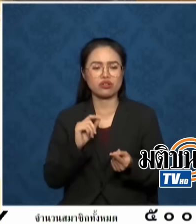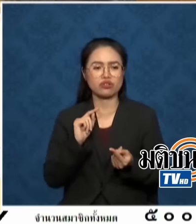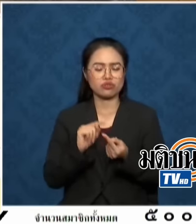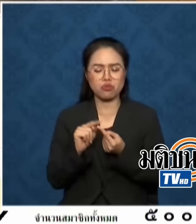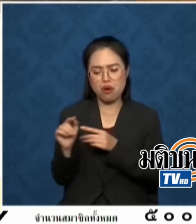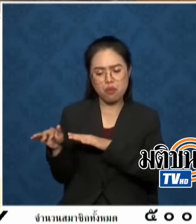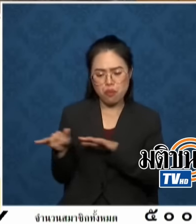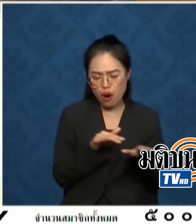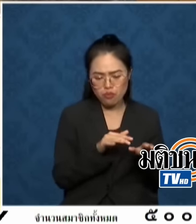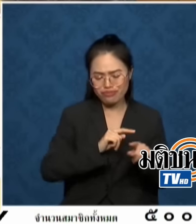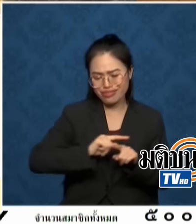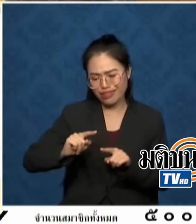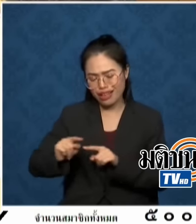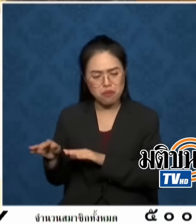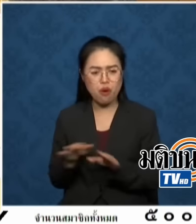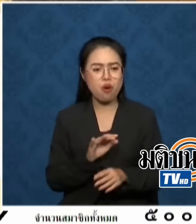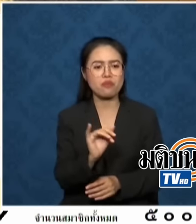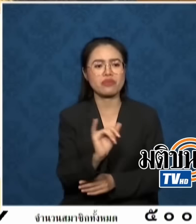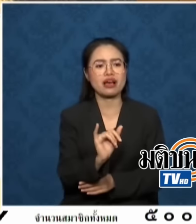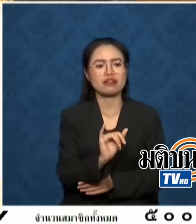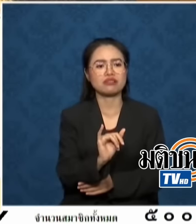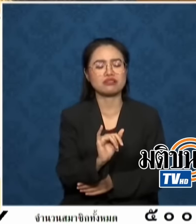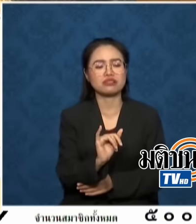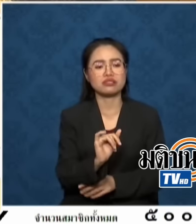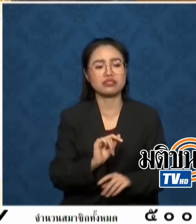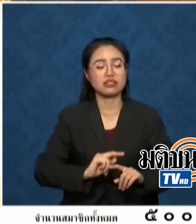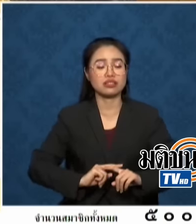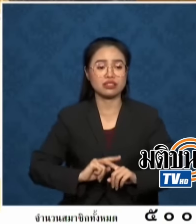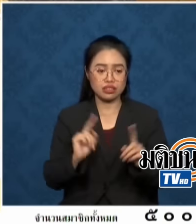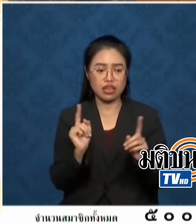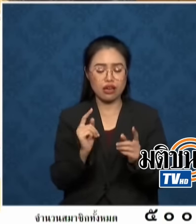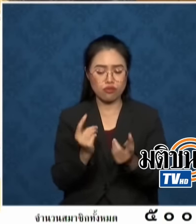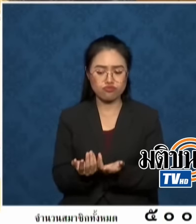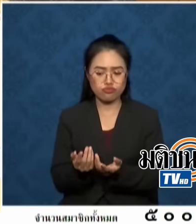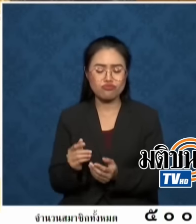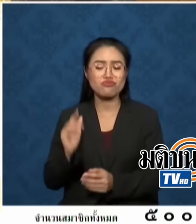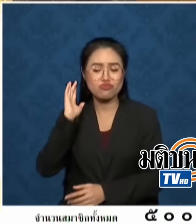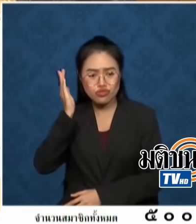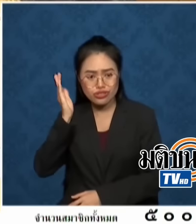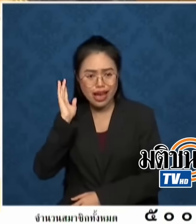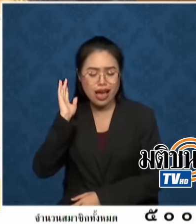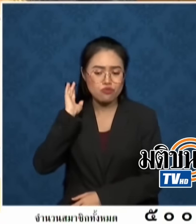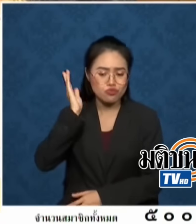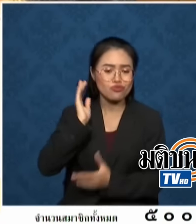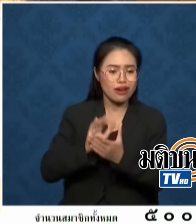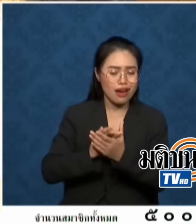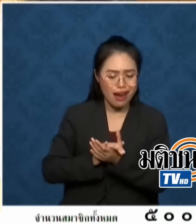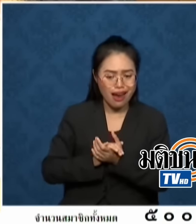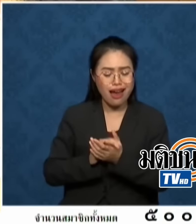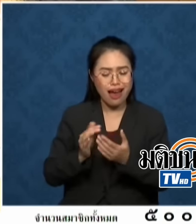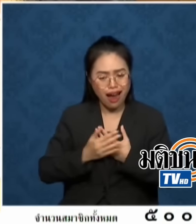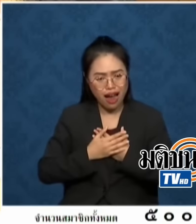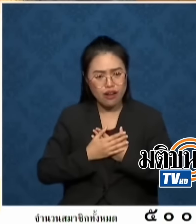านใดก็ดีแต่พวกเขาคู่รักชายรักชายคู่รักเพศหลากหลายเขาอยู่ด้วย